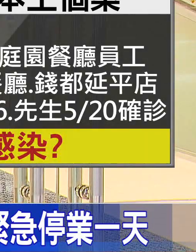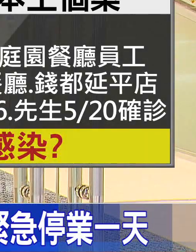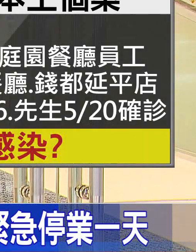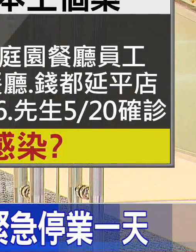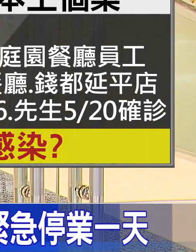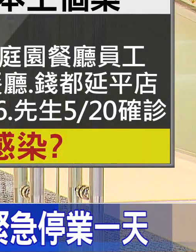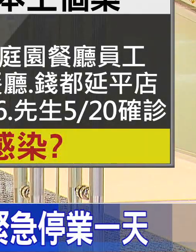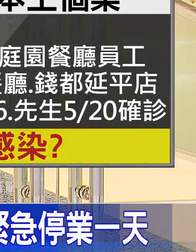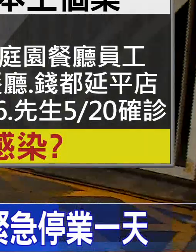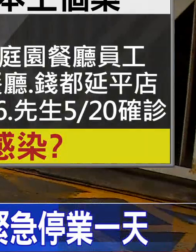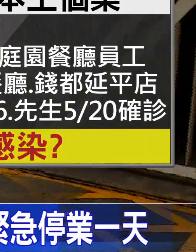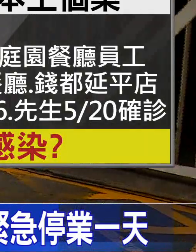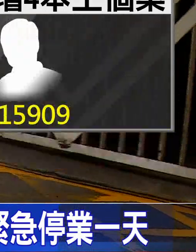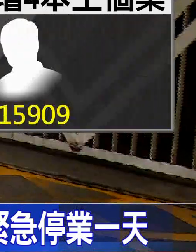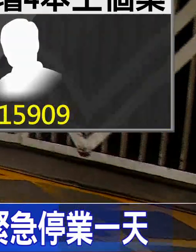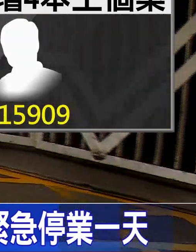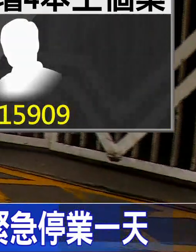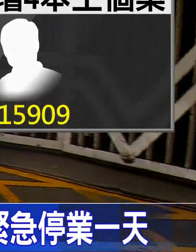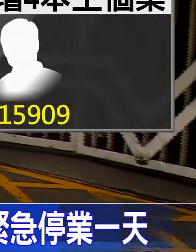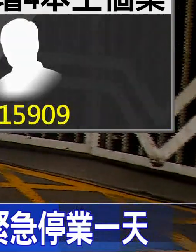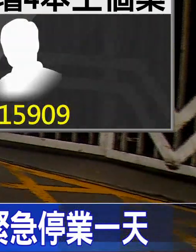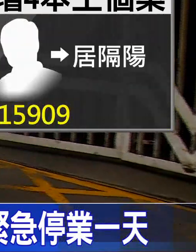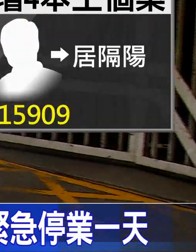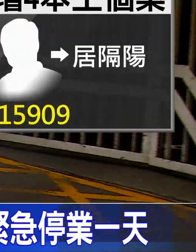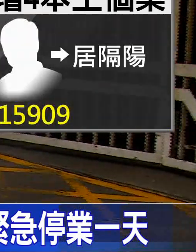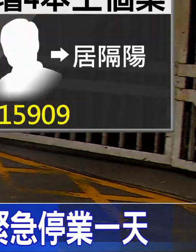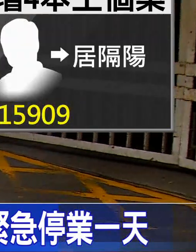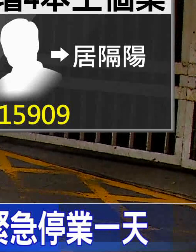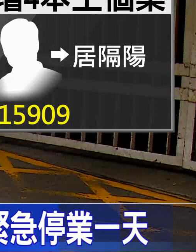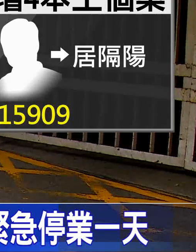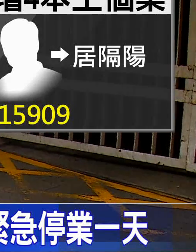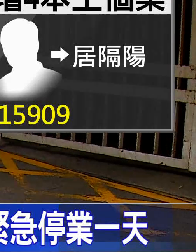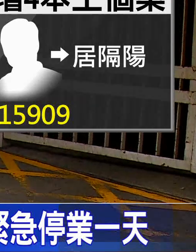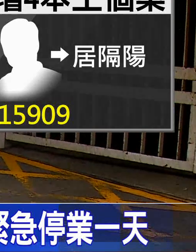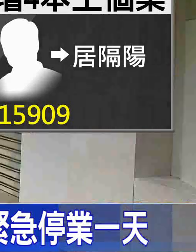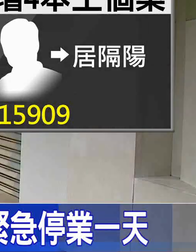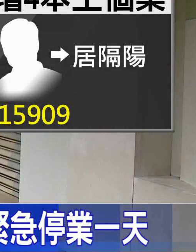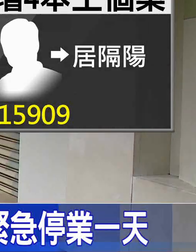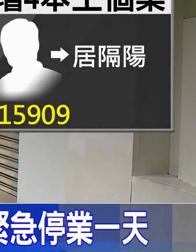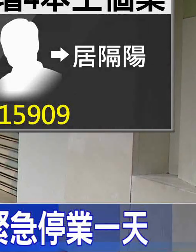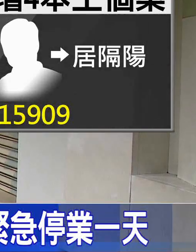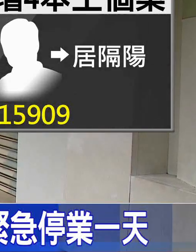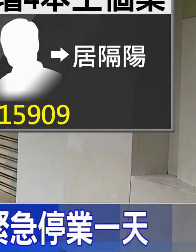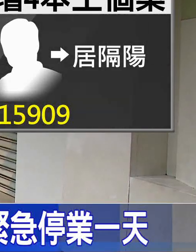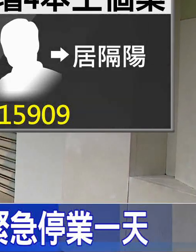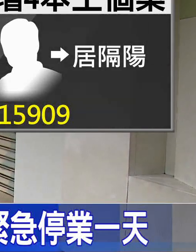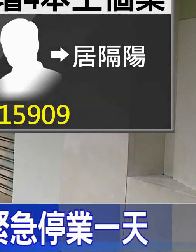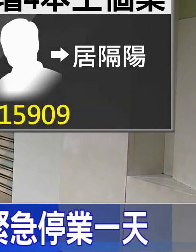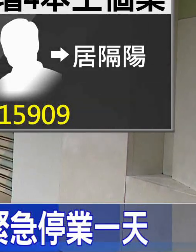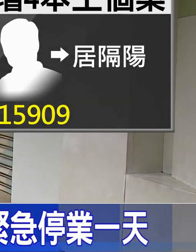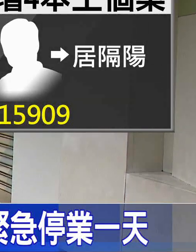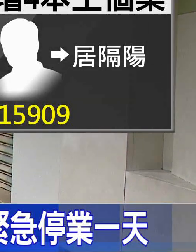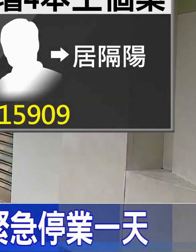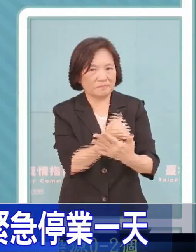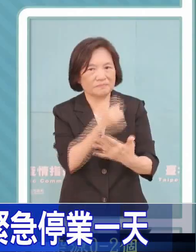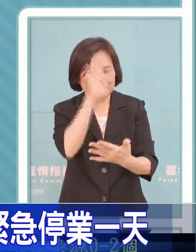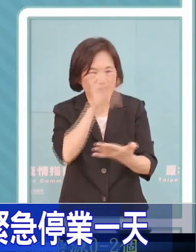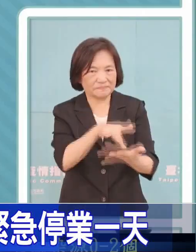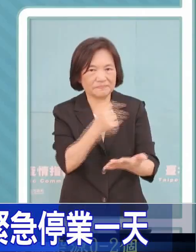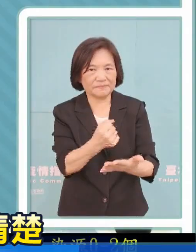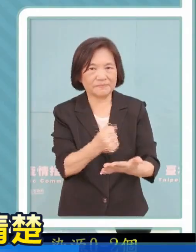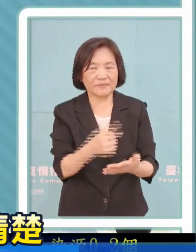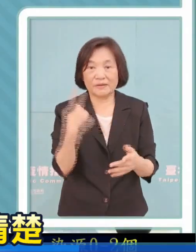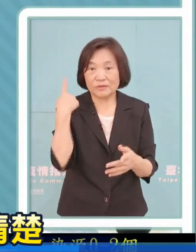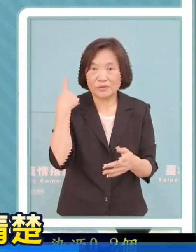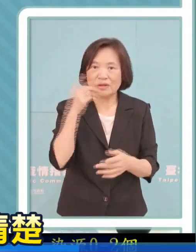感染后遗留病毒在体内。另外还有2例，分别是到过南部的万华民众与居隔期间转阳性个案。 昨天